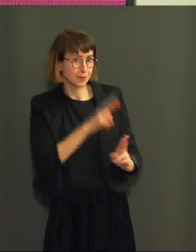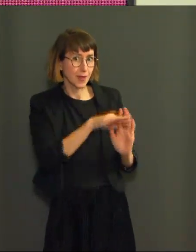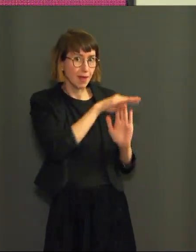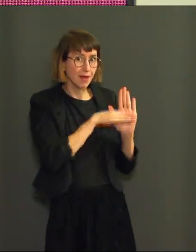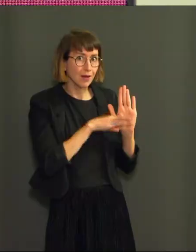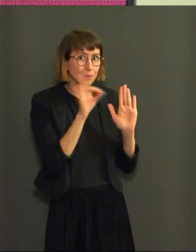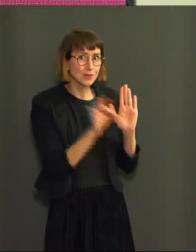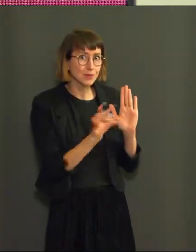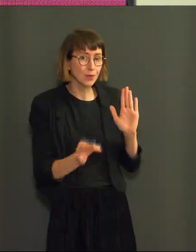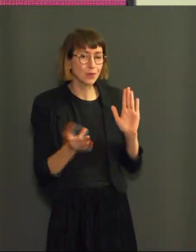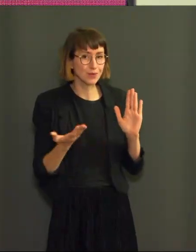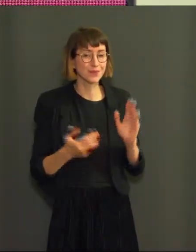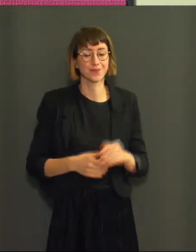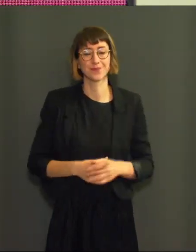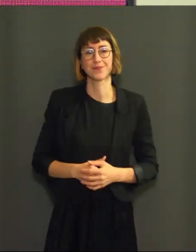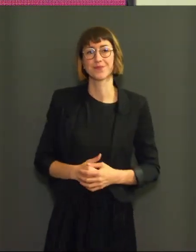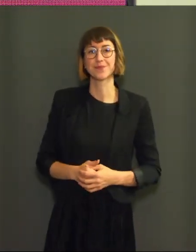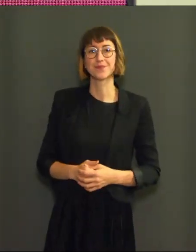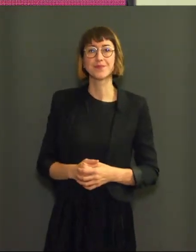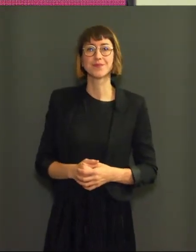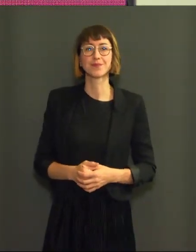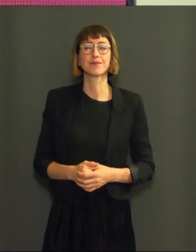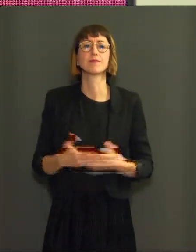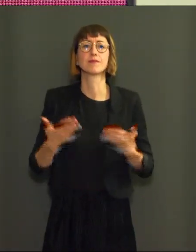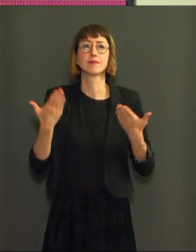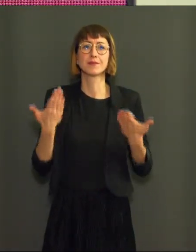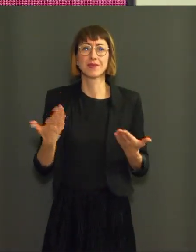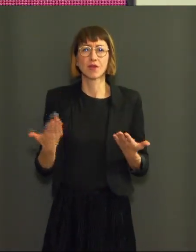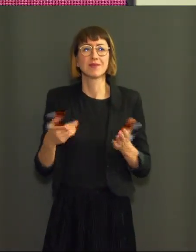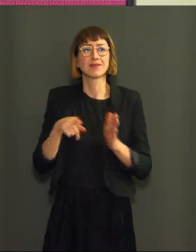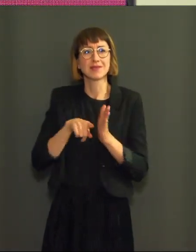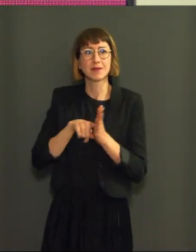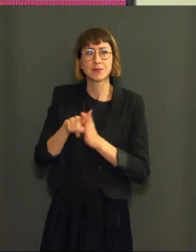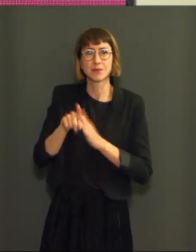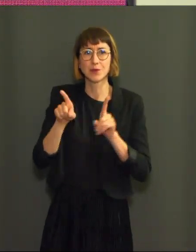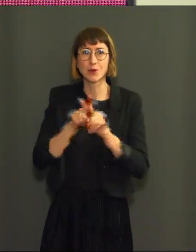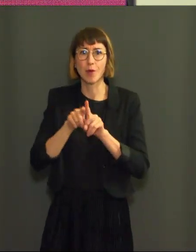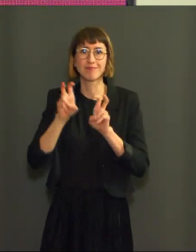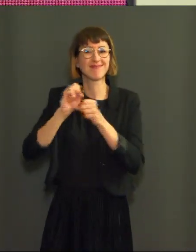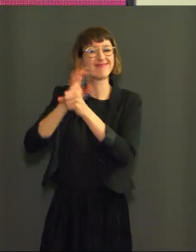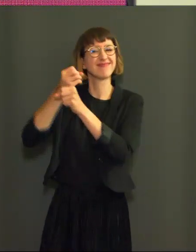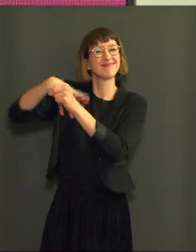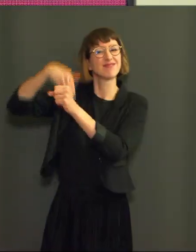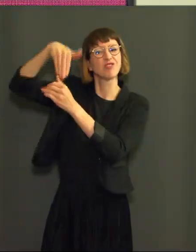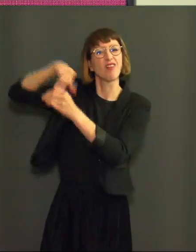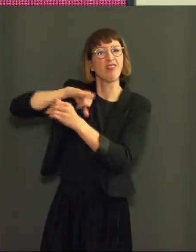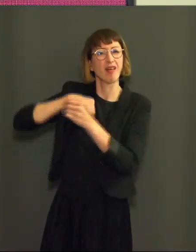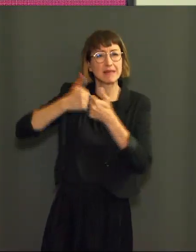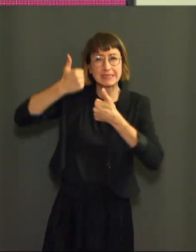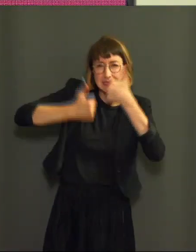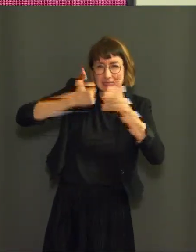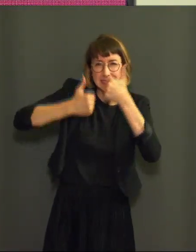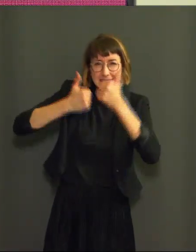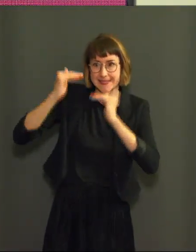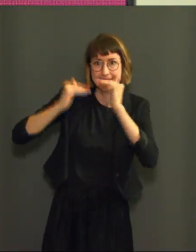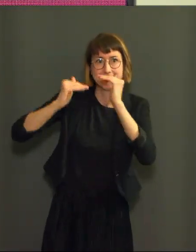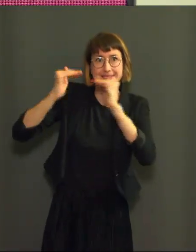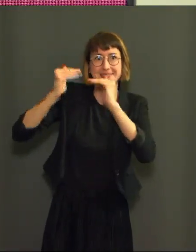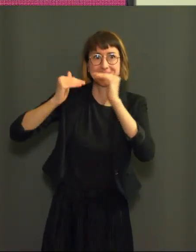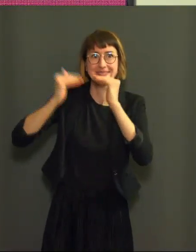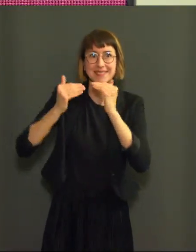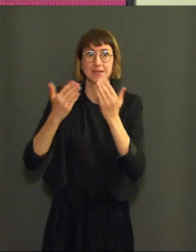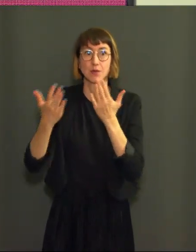courbe. Autrement dit, puisqu'on est au début d'une compétition qui va, on l'espère tous, nous passionner pendant un mois, nous sommes en face d'une